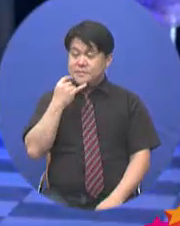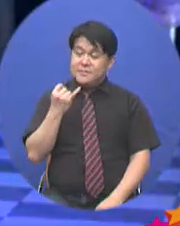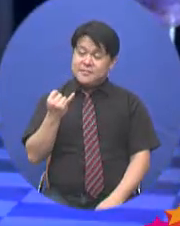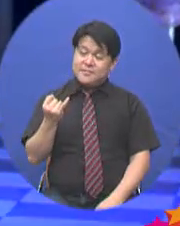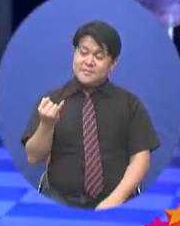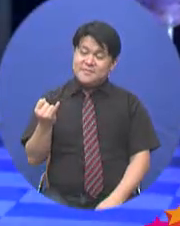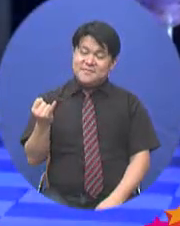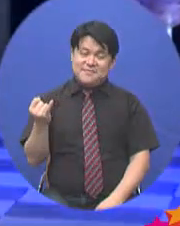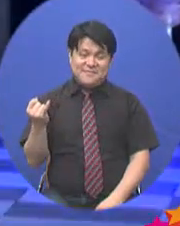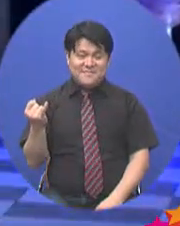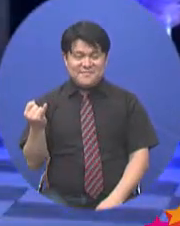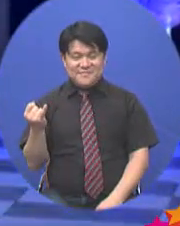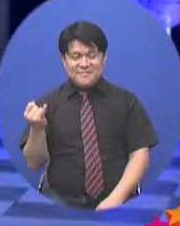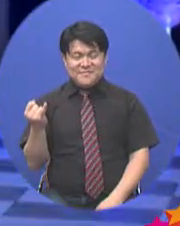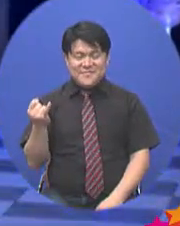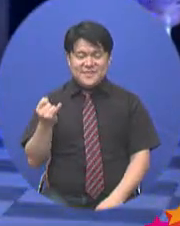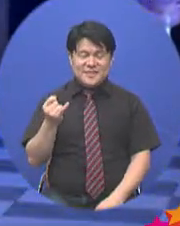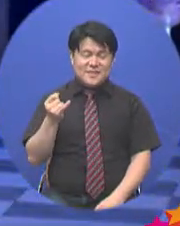어머님의